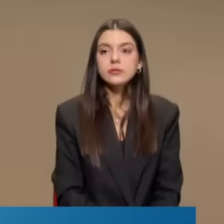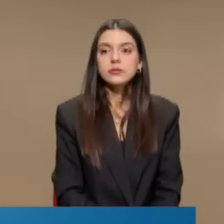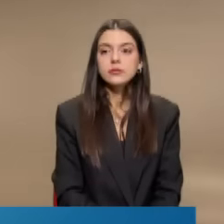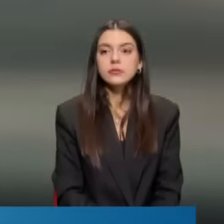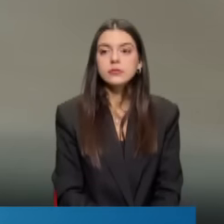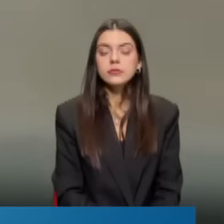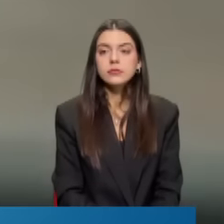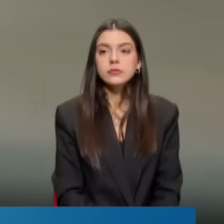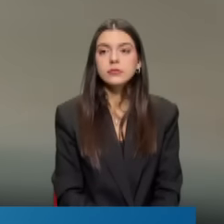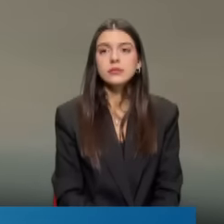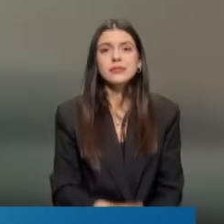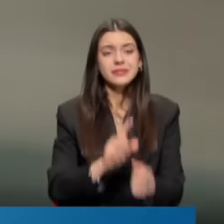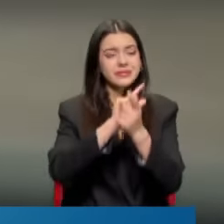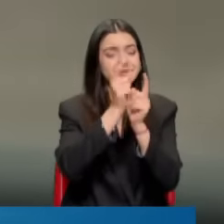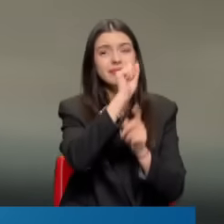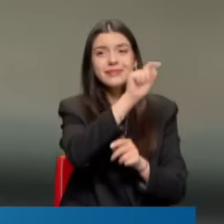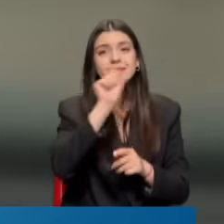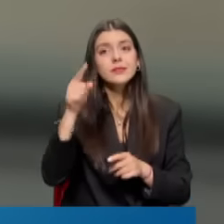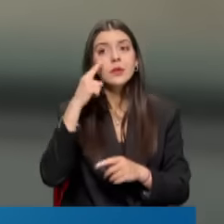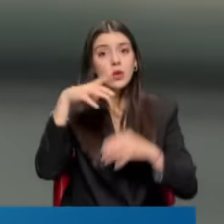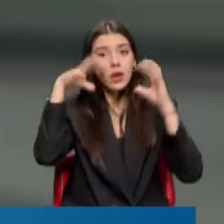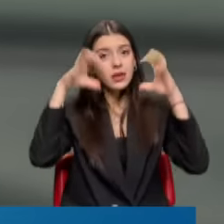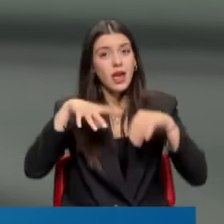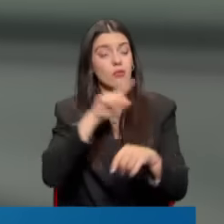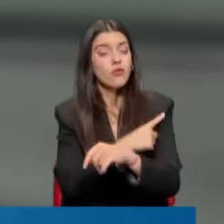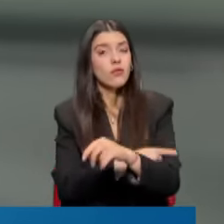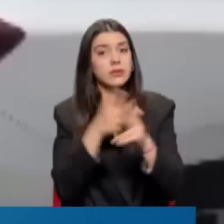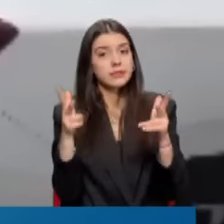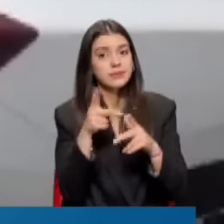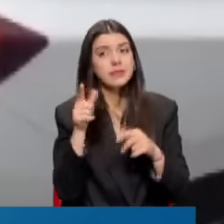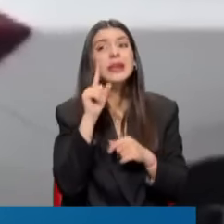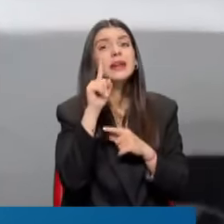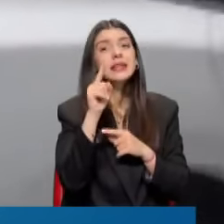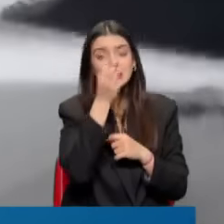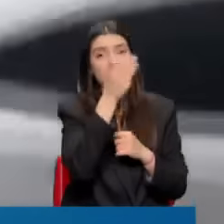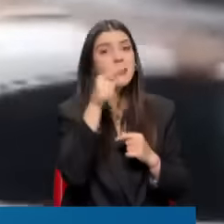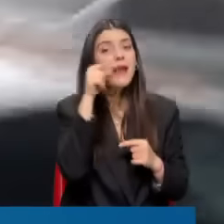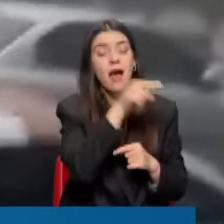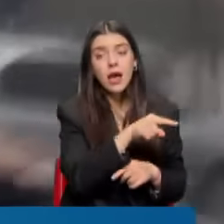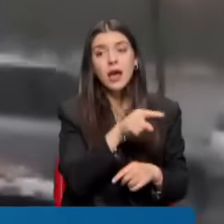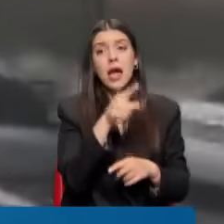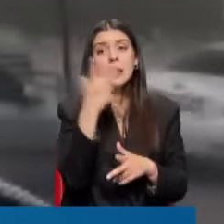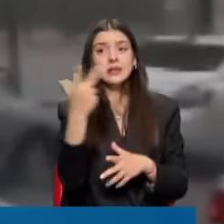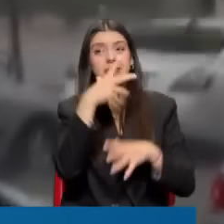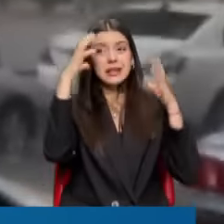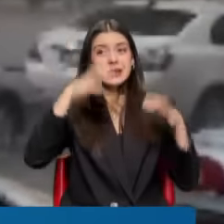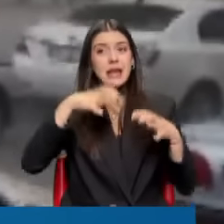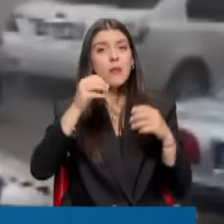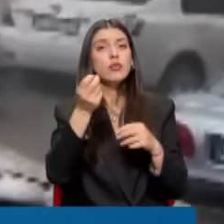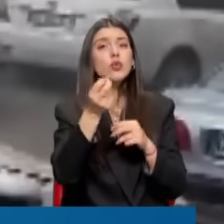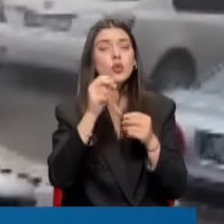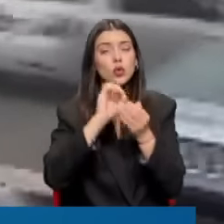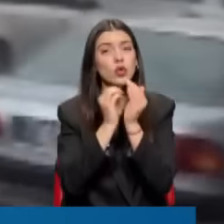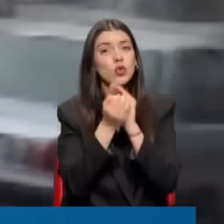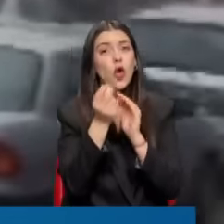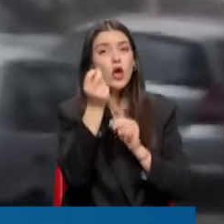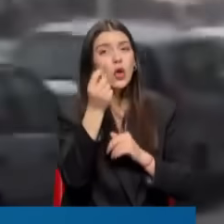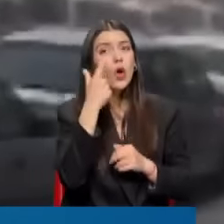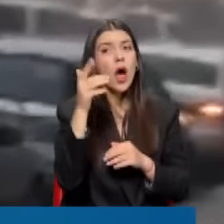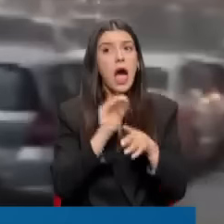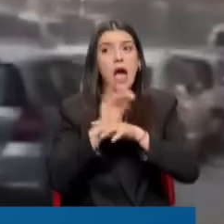kaldı birçok ilde kuvvetli Yağmur etkiliydi Dün Isparta'da aniden bastıran kuvvetli sağanak ve dolu yağışı hayatı